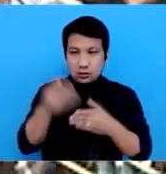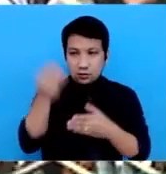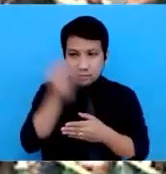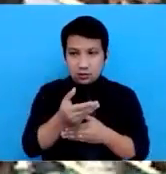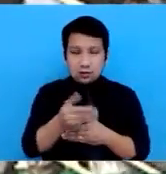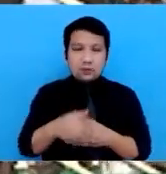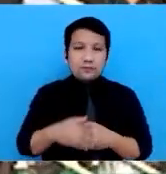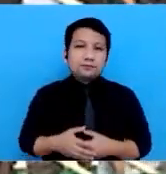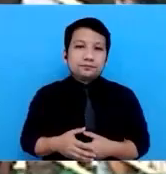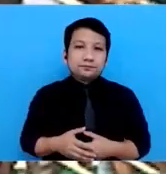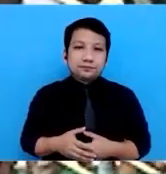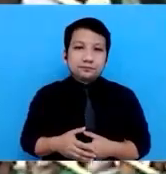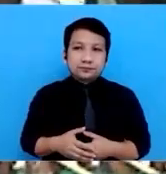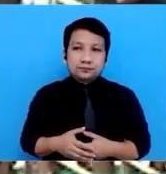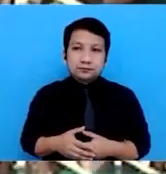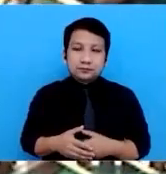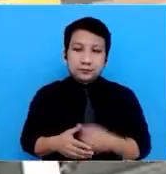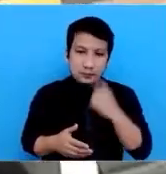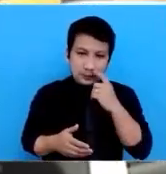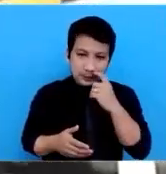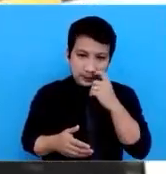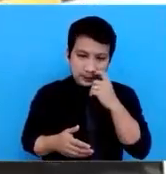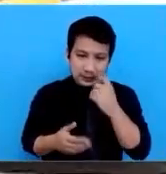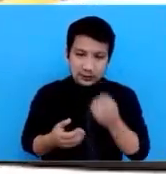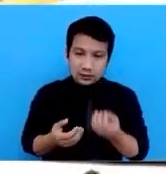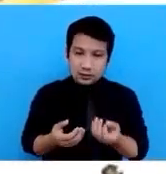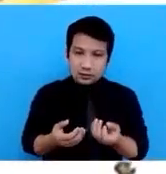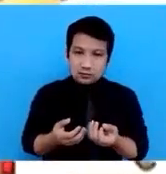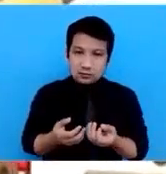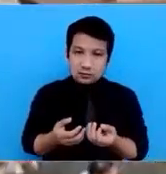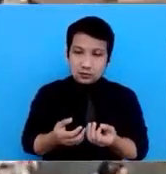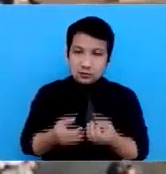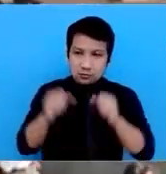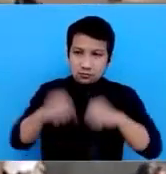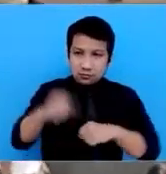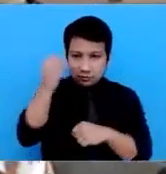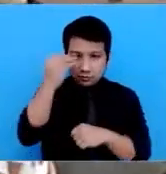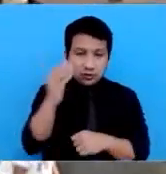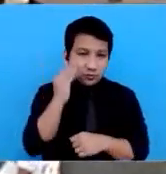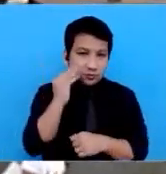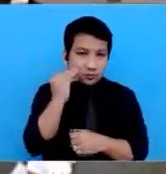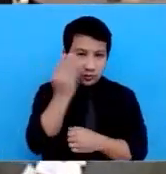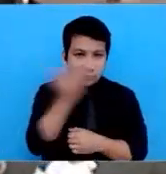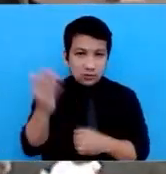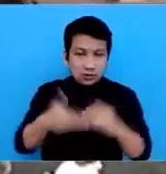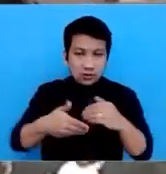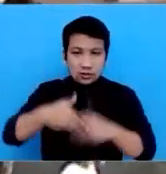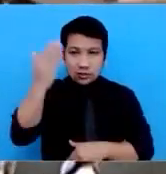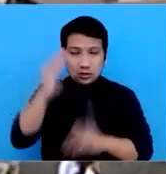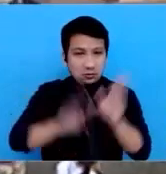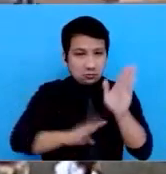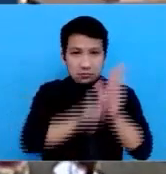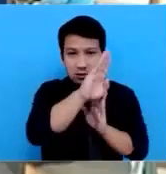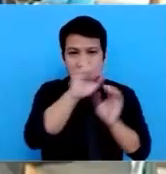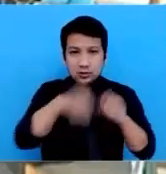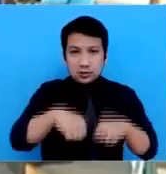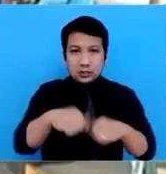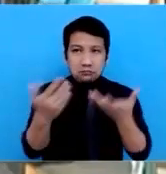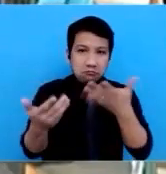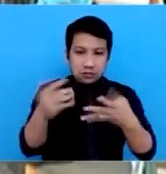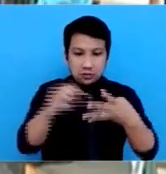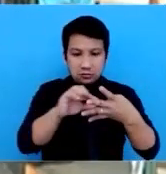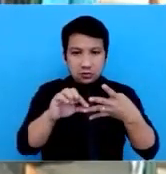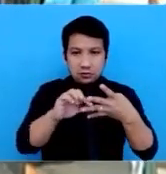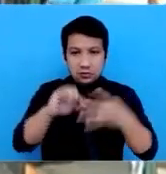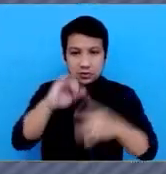sa kalagitnaan ng Enero. Pinakakritikal ang sitwasyon sa NCR. Katunayan, lagpas 50% na raw ang